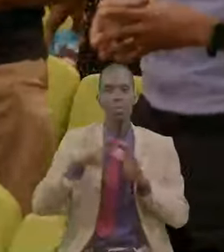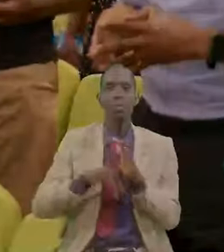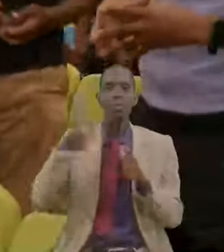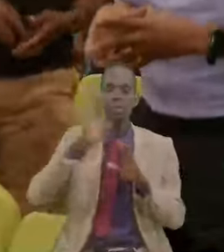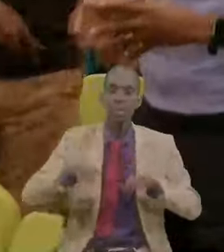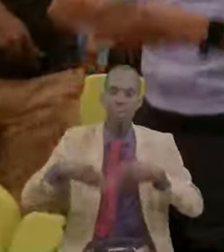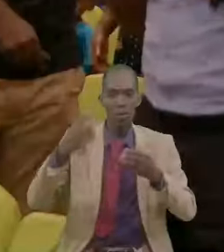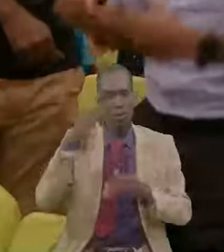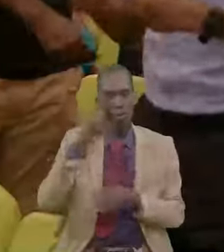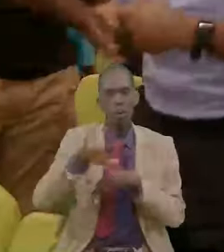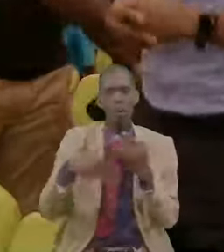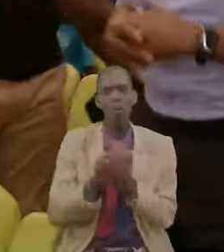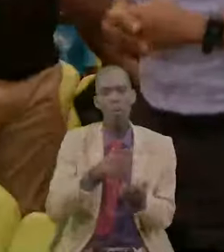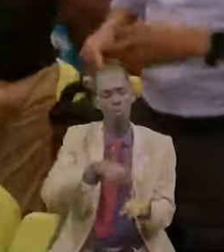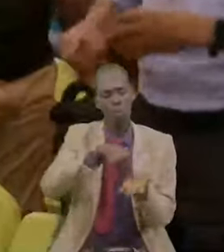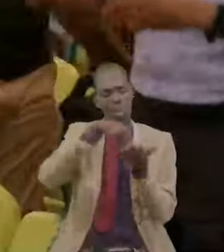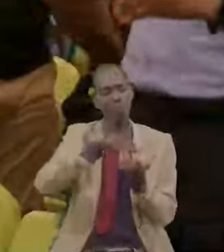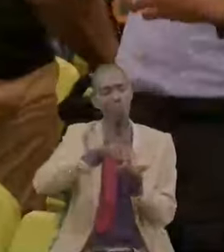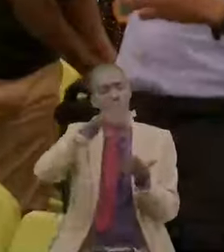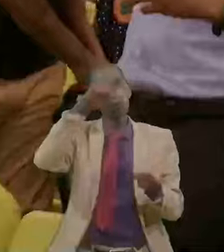besoins. Tous ces géants sont annulés.